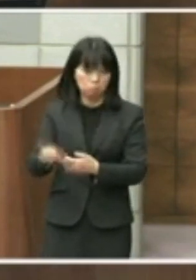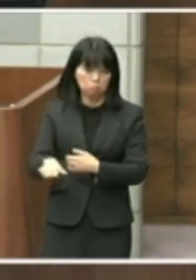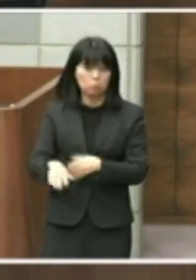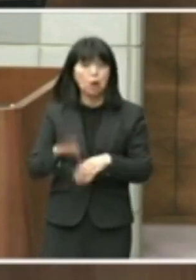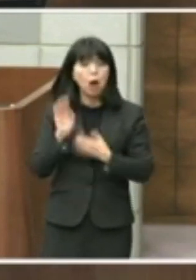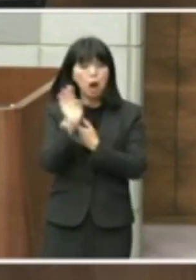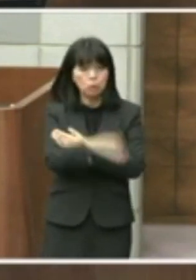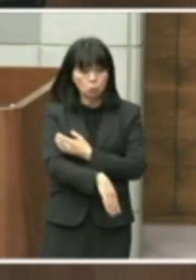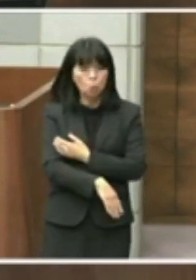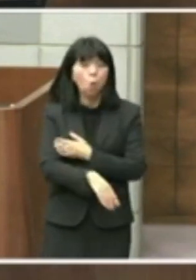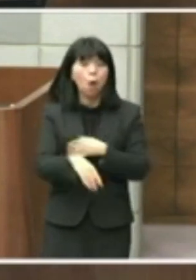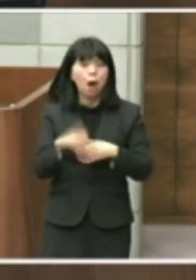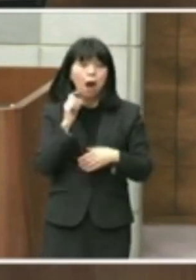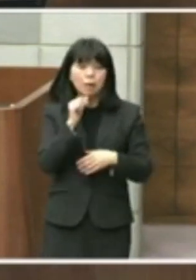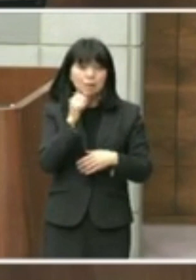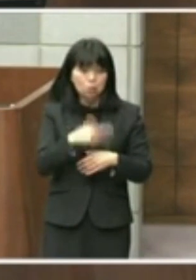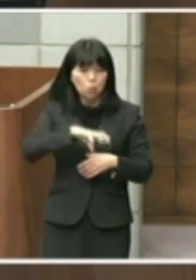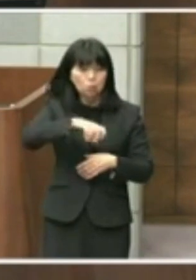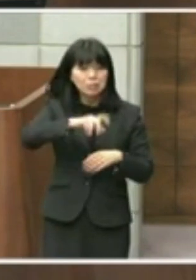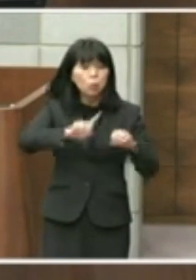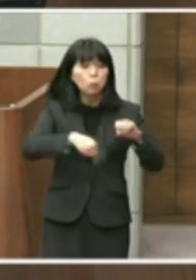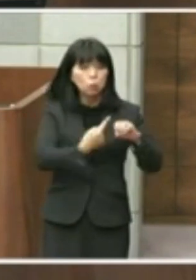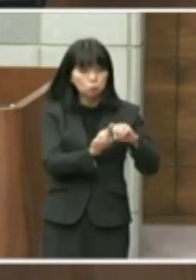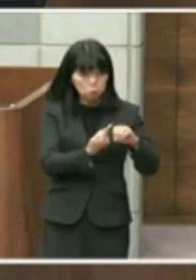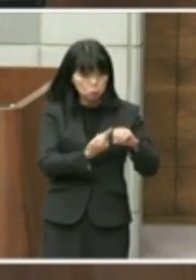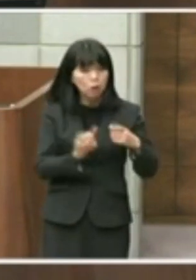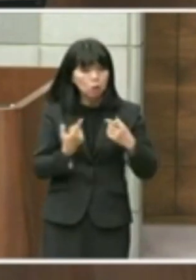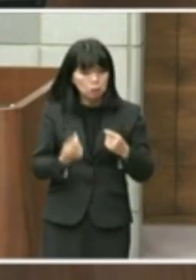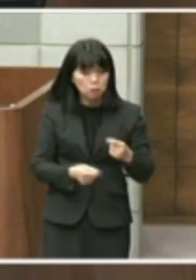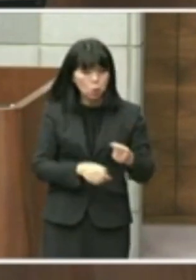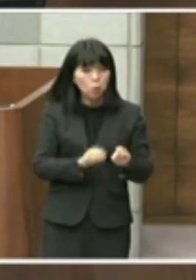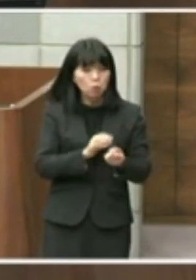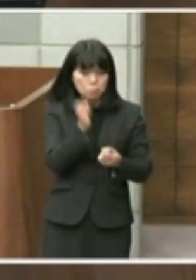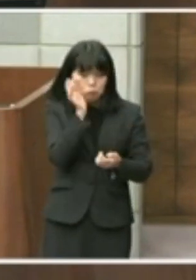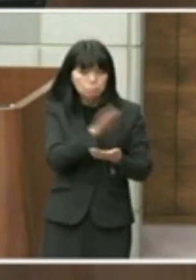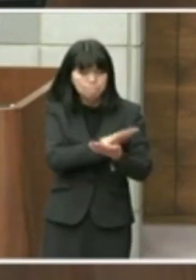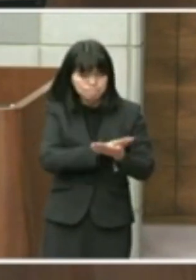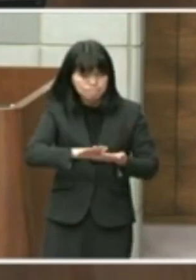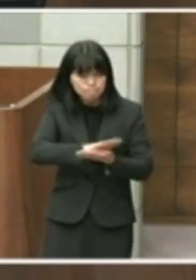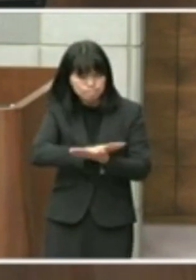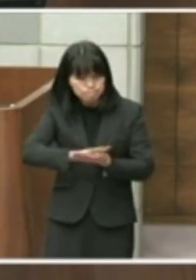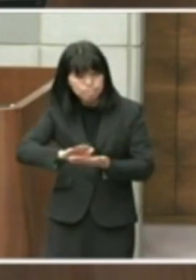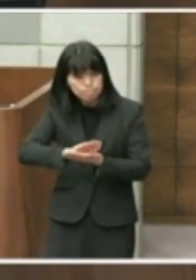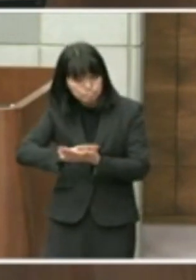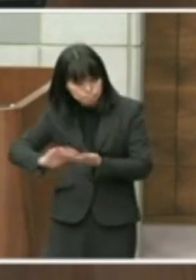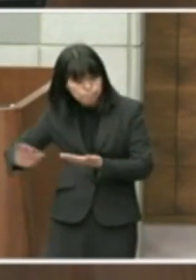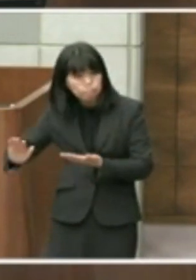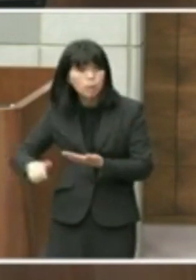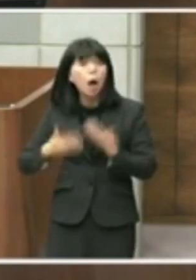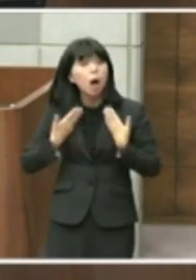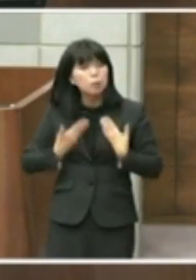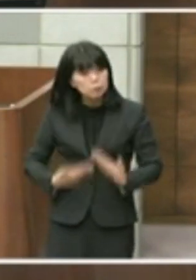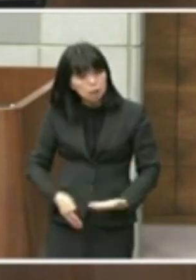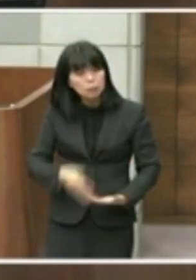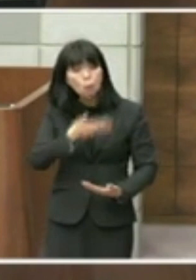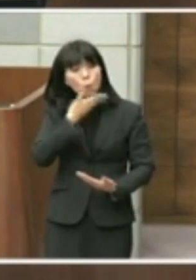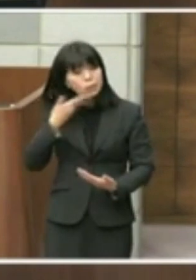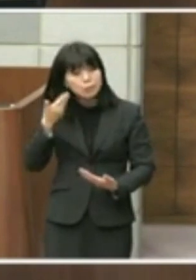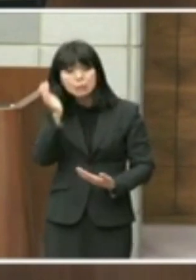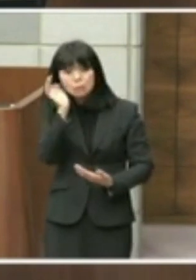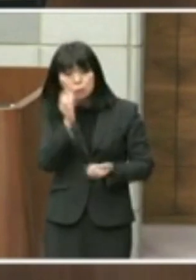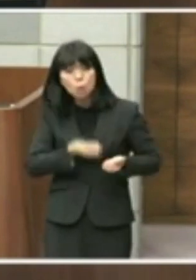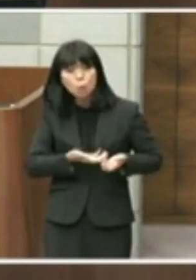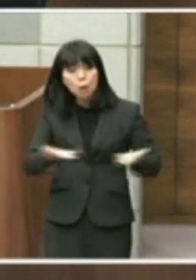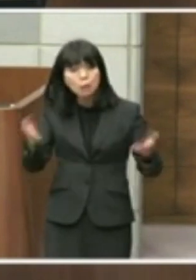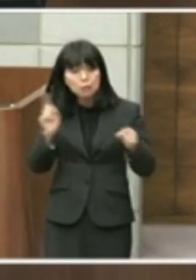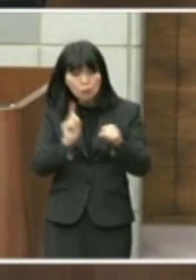本市水道局におかれては適切に浄水処理を行い安全でおいしい水を提供するため